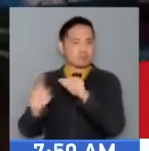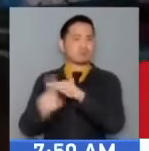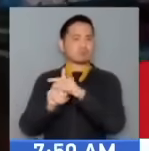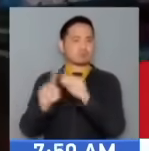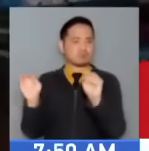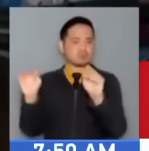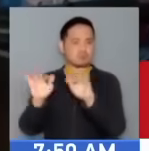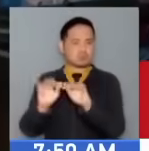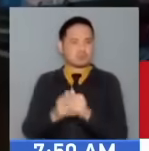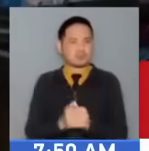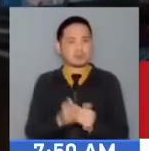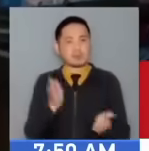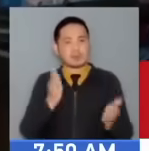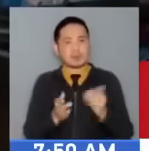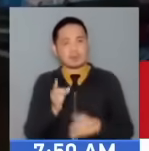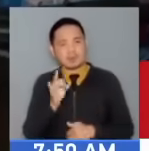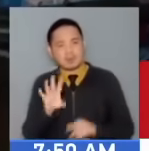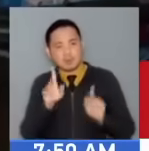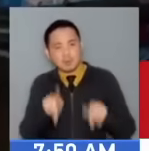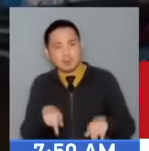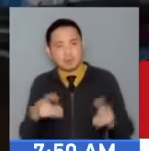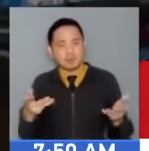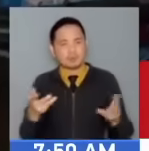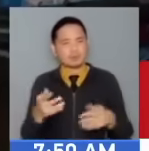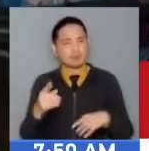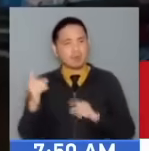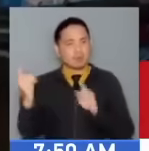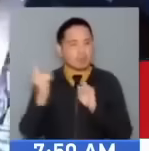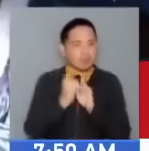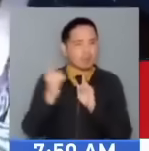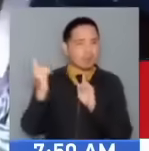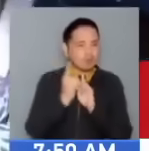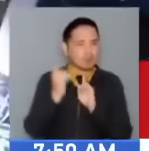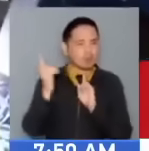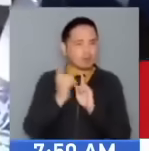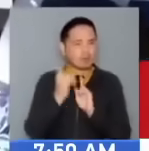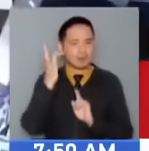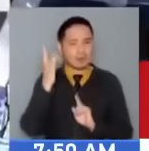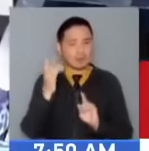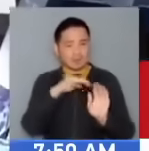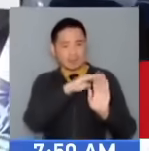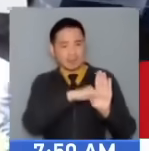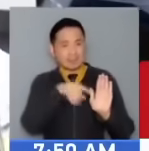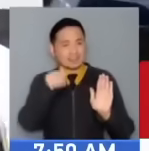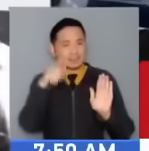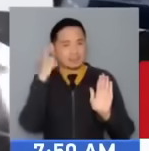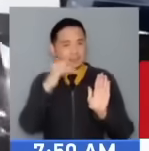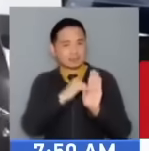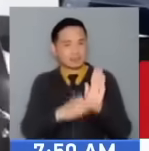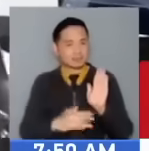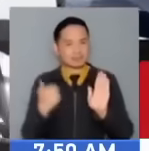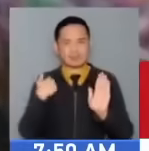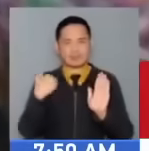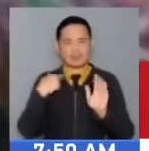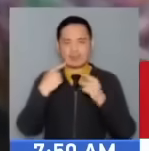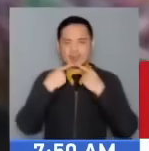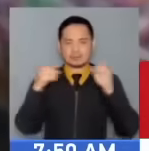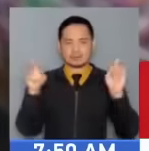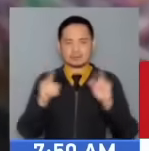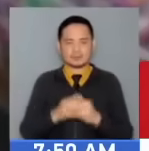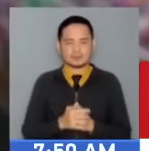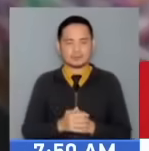kasi hindi pa po nare-release yung mga kung anong kailangan ng estudyante. Ngayon lang daw sila ulit nagtinda ng school supplies. Ang huli ay